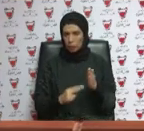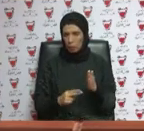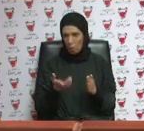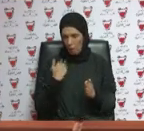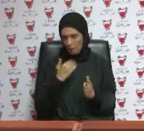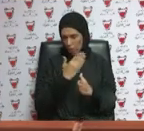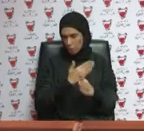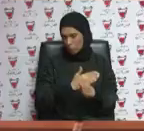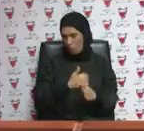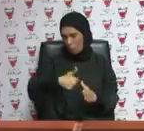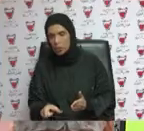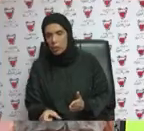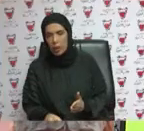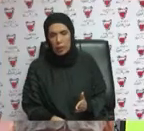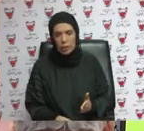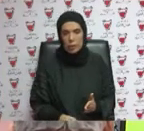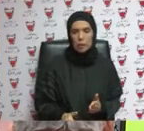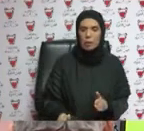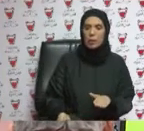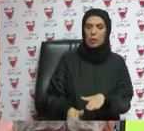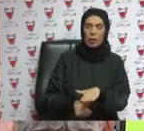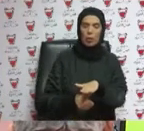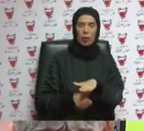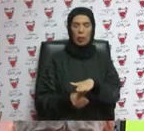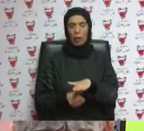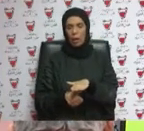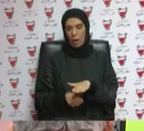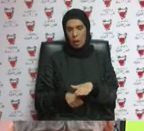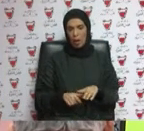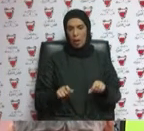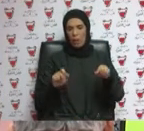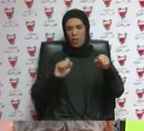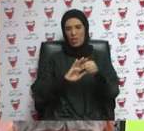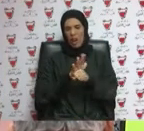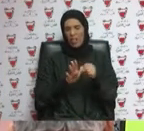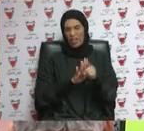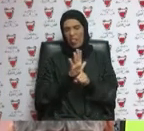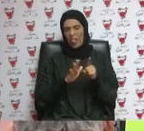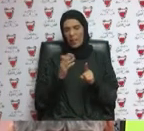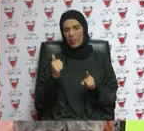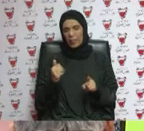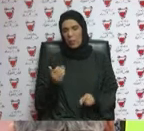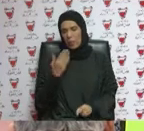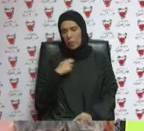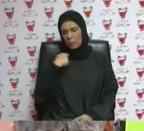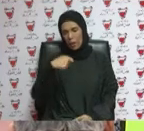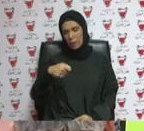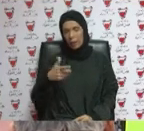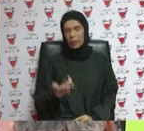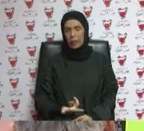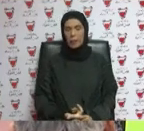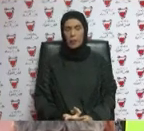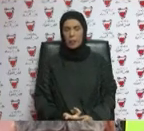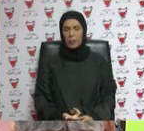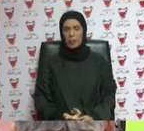له. البحرين لله الحمد قامت بإجراءات ومبادرات بثت الطمأنينة